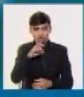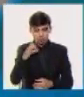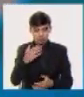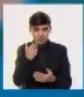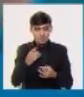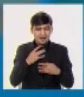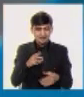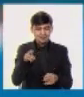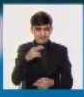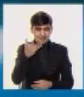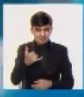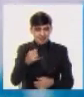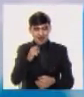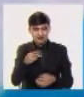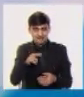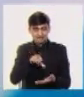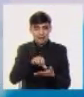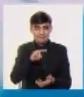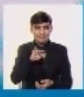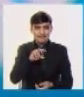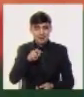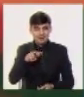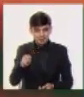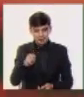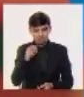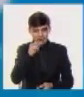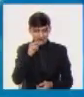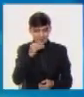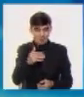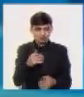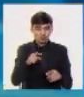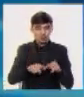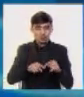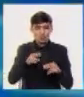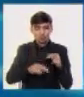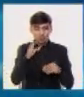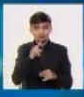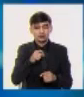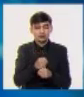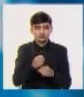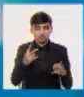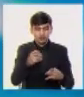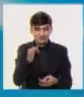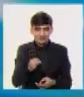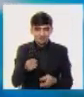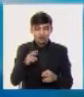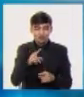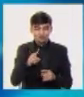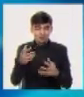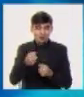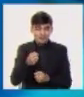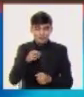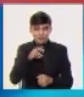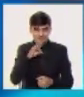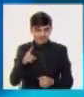декабрьским праздникам. Грандиозная акция «Пиала. Национальная промо» подходит к завершению. Что нужно сделать для того, чтобы получить желанный